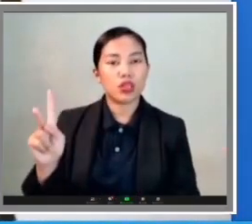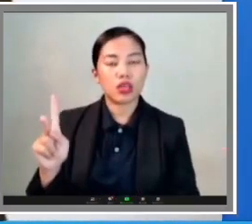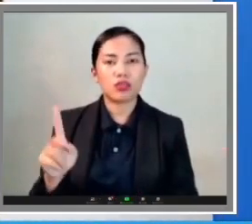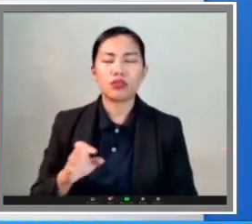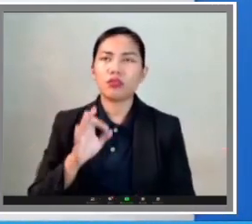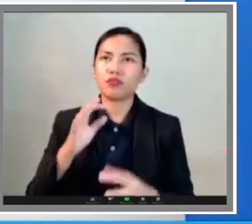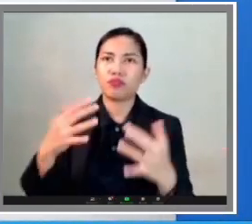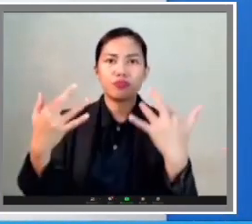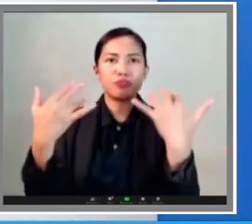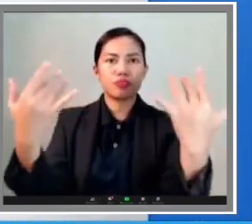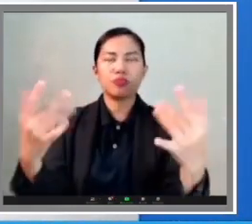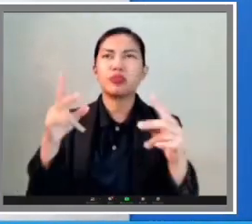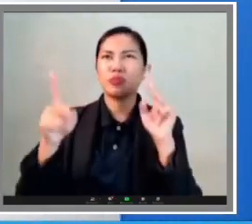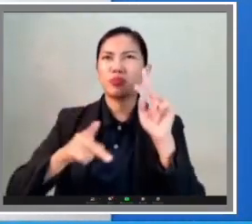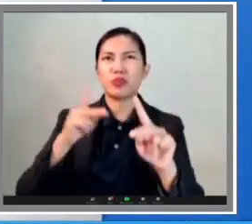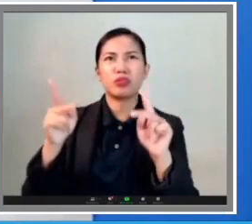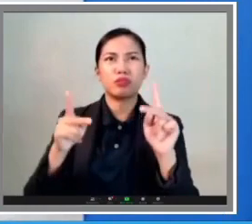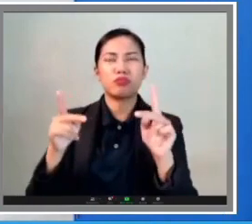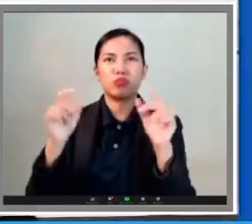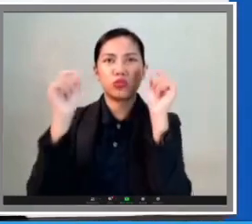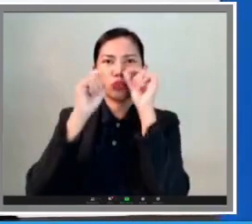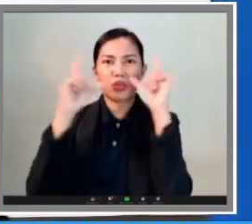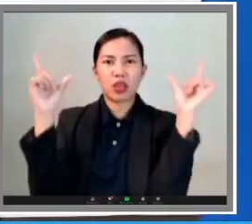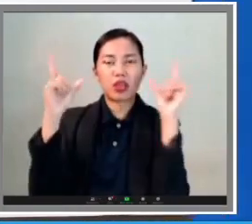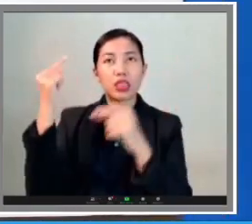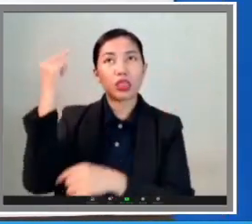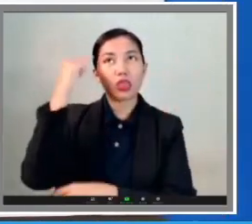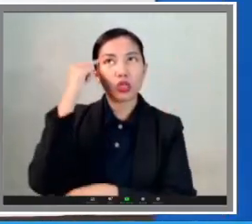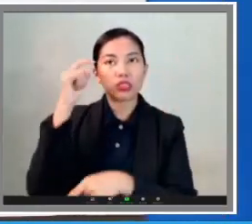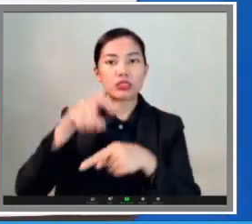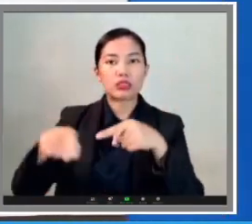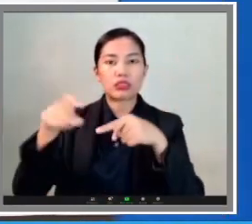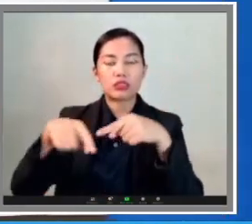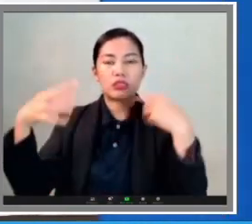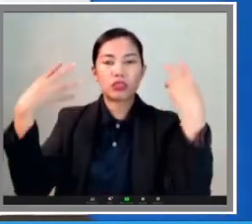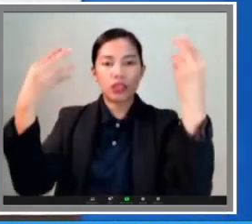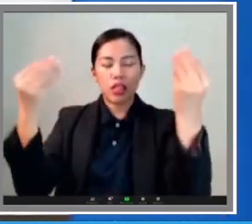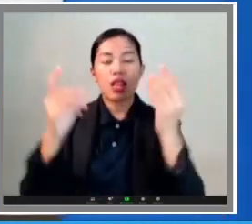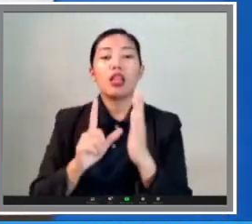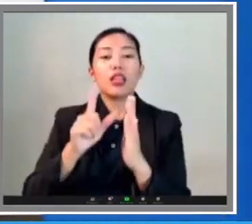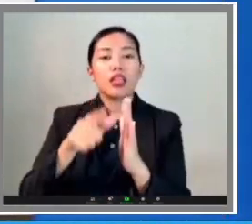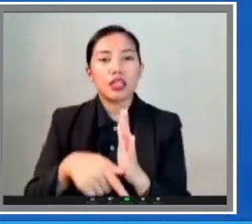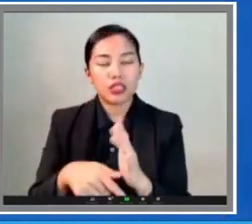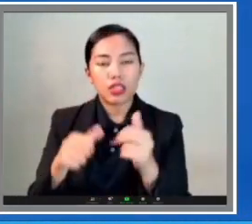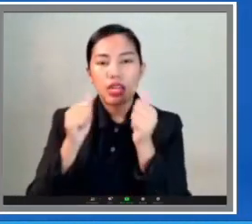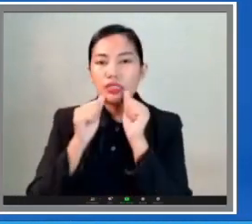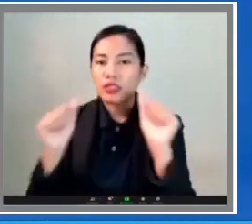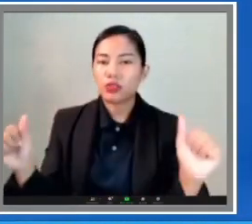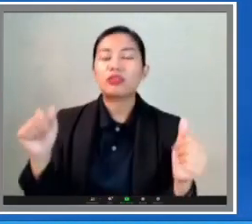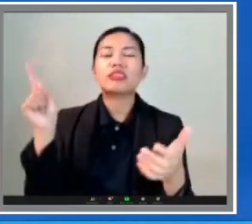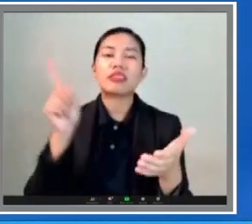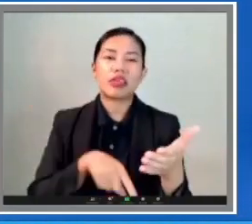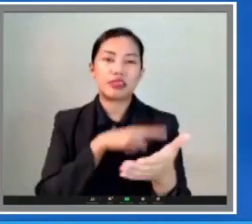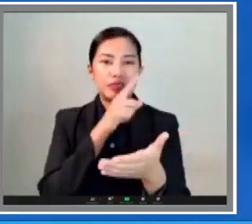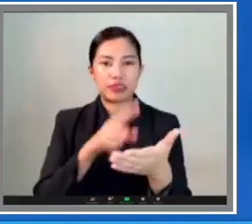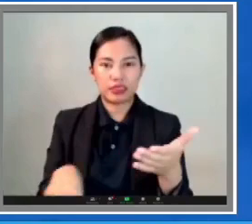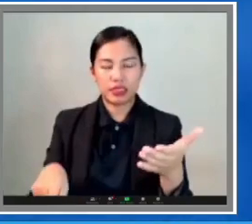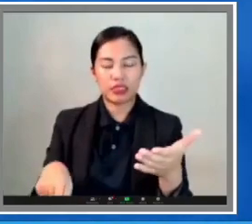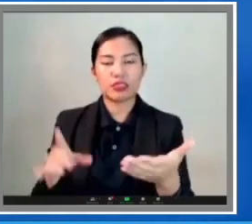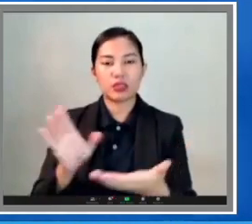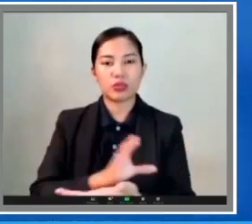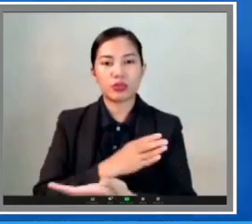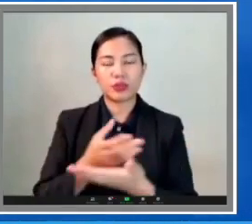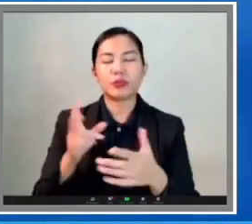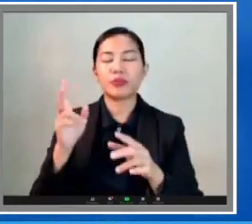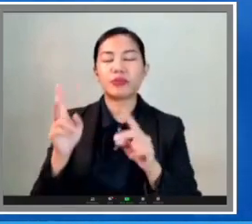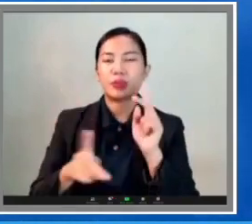inakalang dahil lang ito sa power outage. Hanggang sa inanunsyo ng kanselado na ang concert. Dismayado tuloy ang fans.